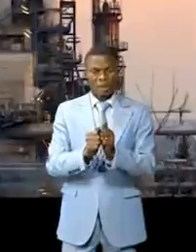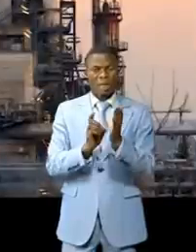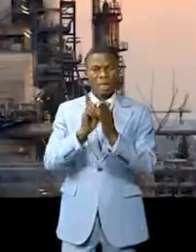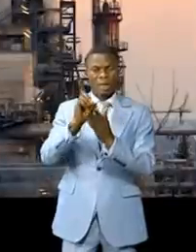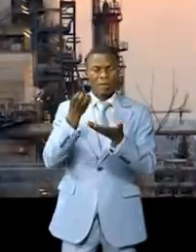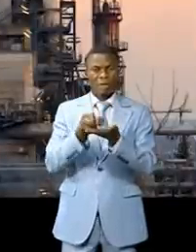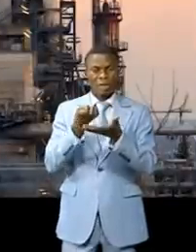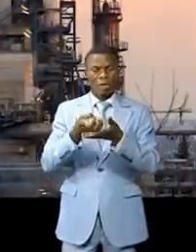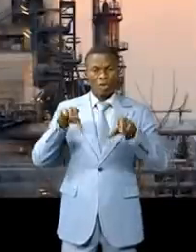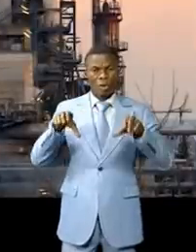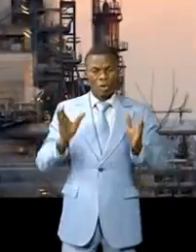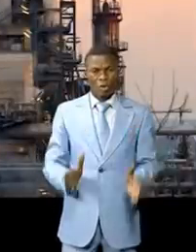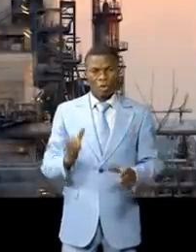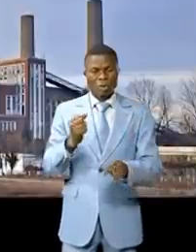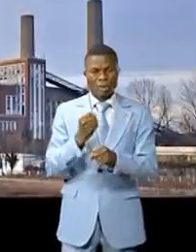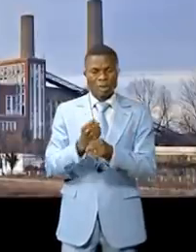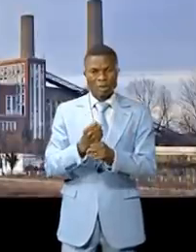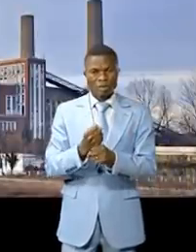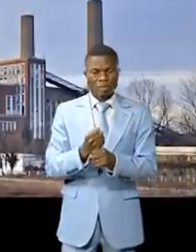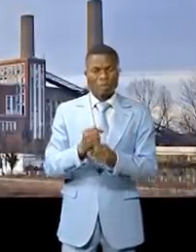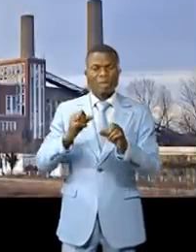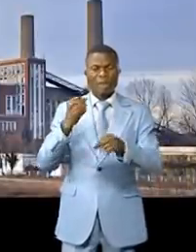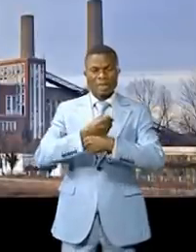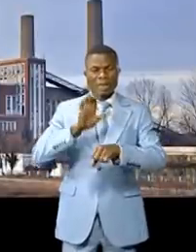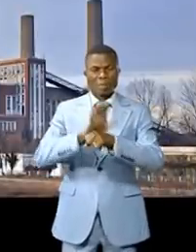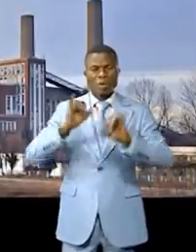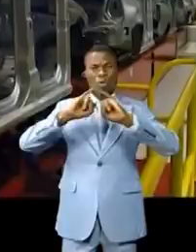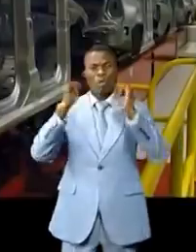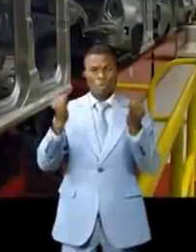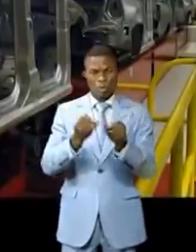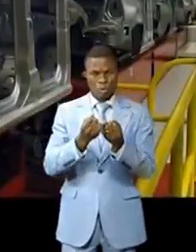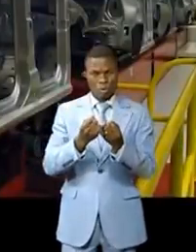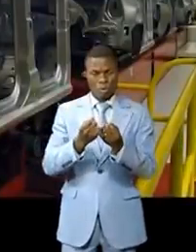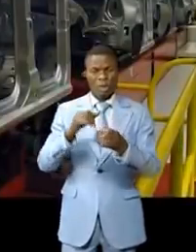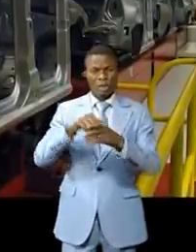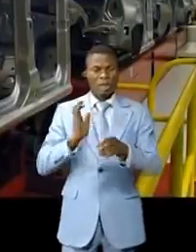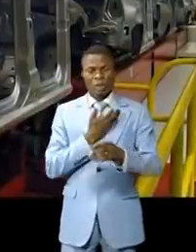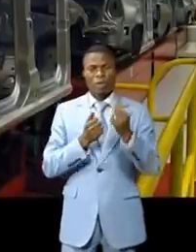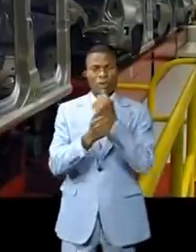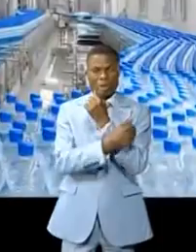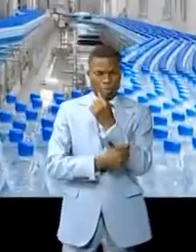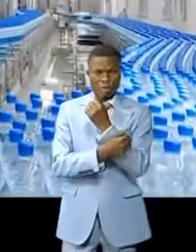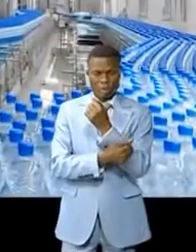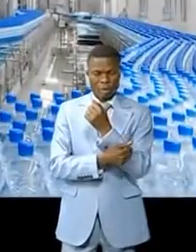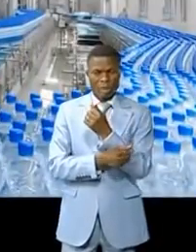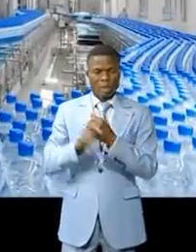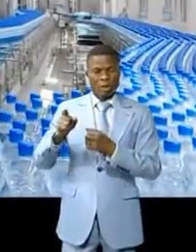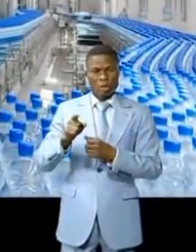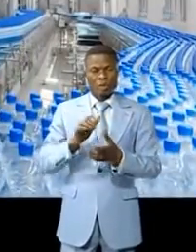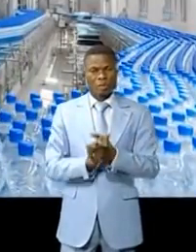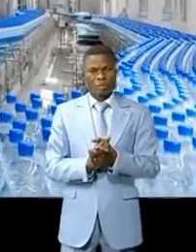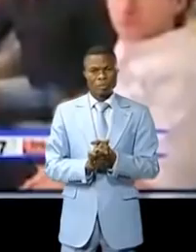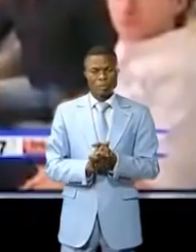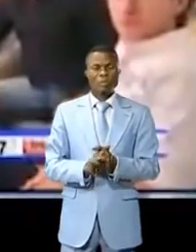économique congolaise à travers le processus de son industrialisation à longue échelle de notre pays n'a pas laissé indifférente les